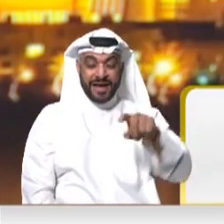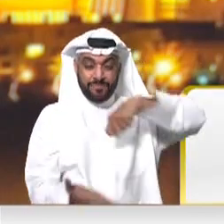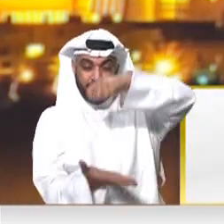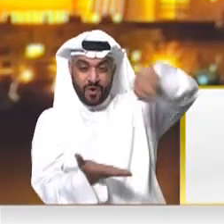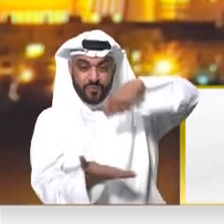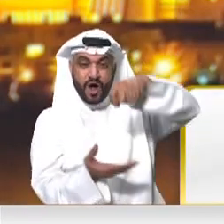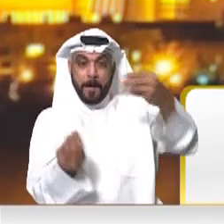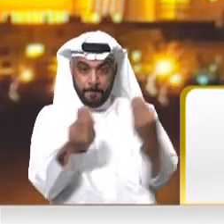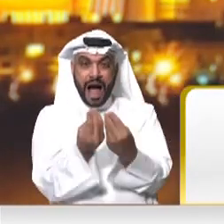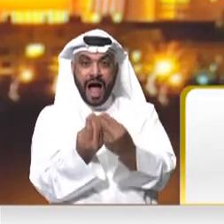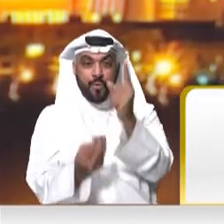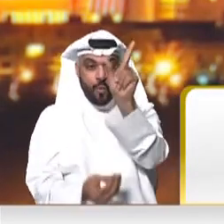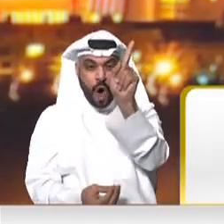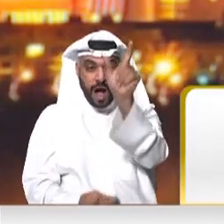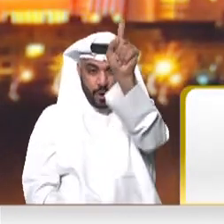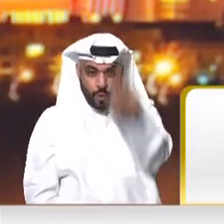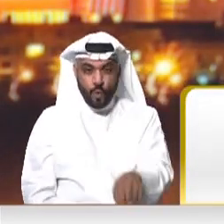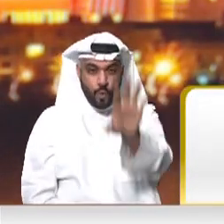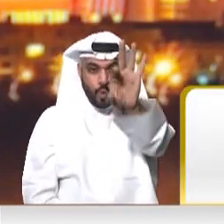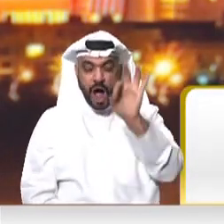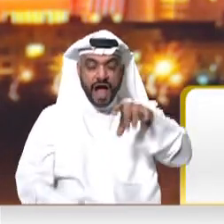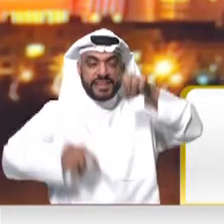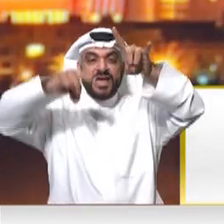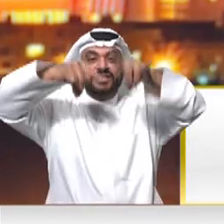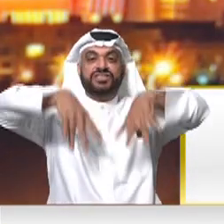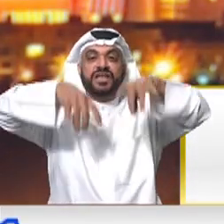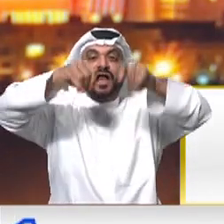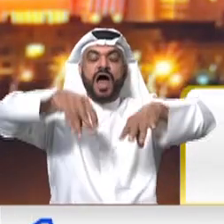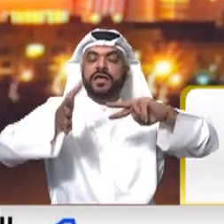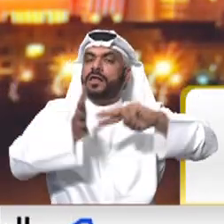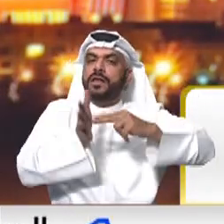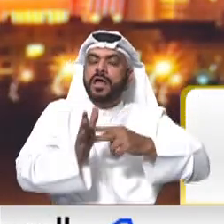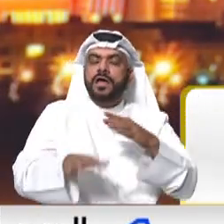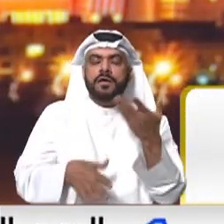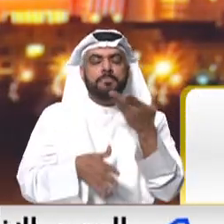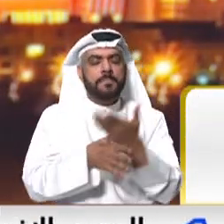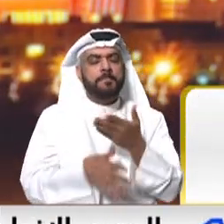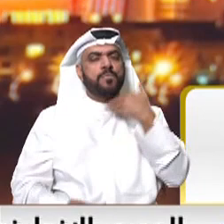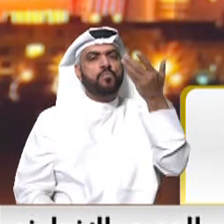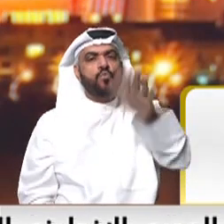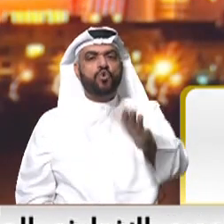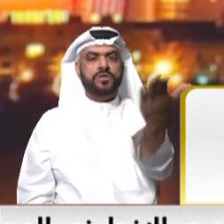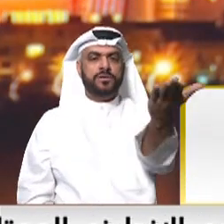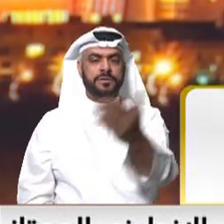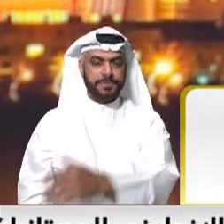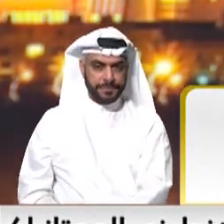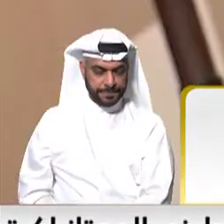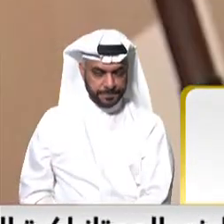الوزيرة من حكومة الاحتلال العمل معها لضمان الثقة الكاملة في التحقيقات.